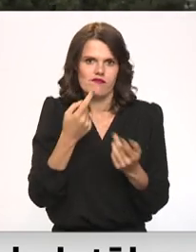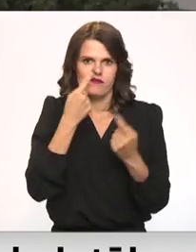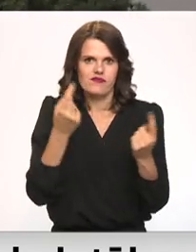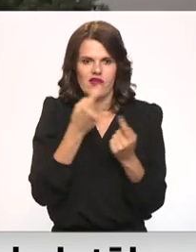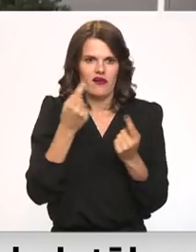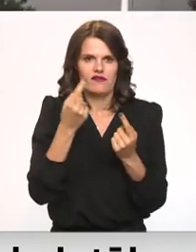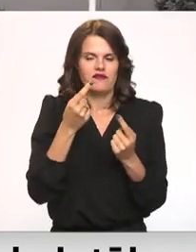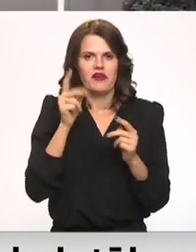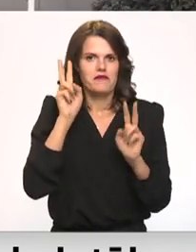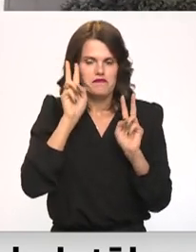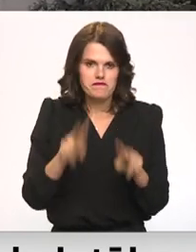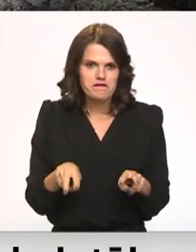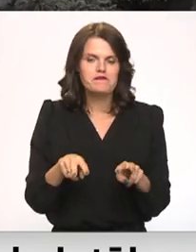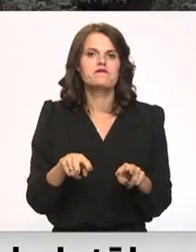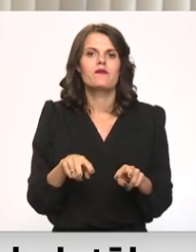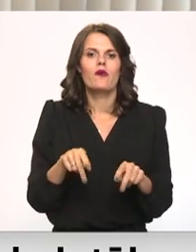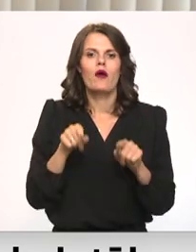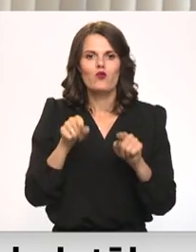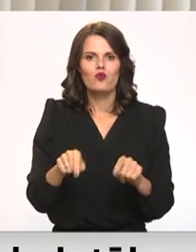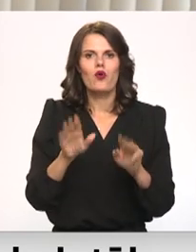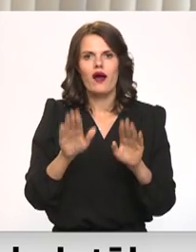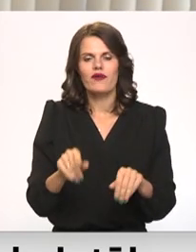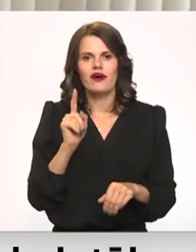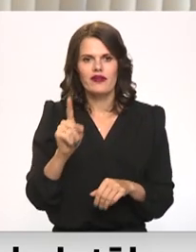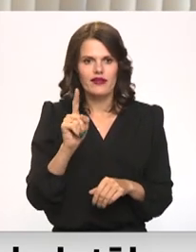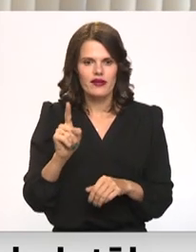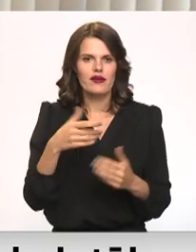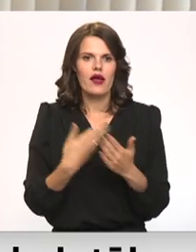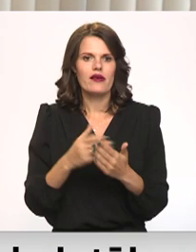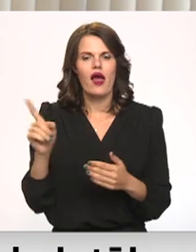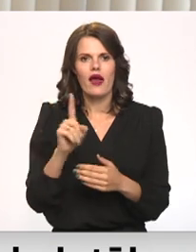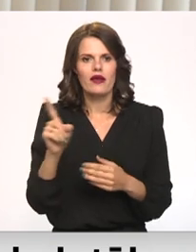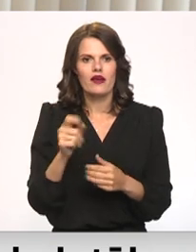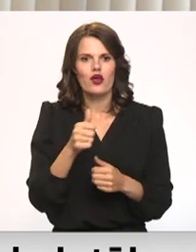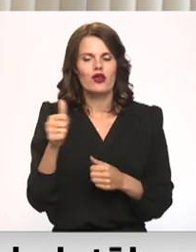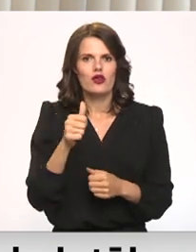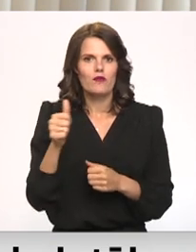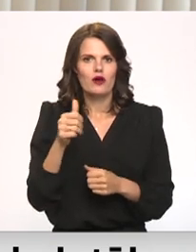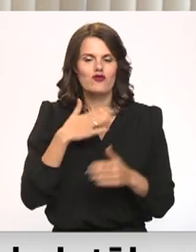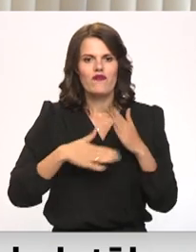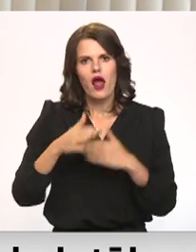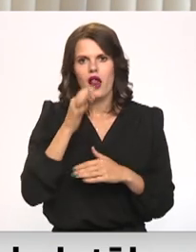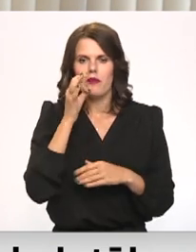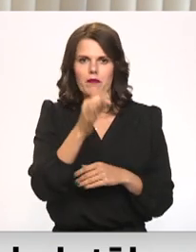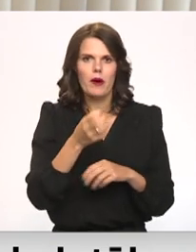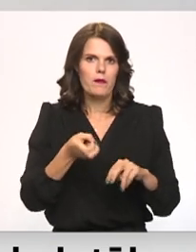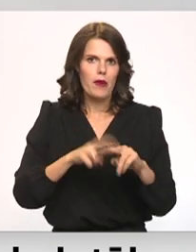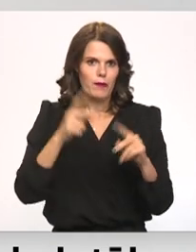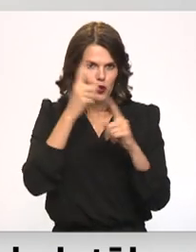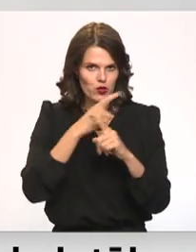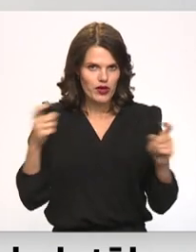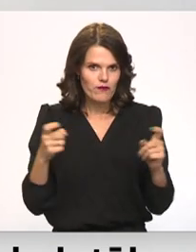neviens nav piespiests paust, to viņš var tikai tad, ja ir īpaša vēlme paust kaut kādu papildus